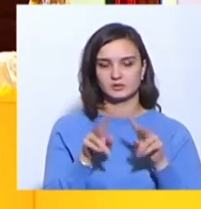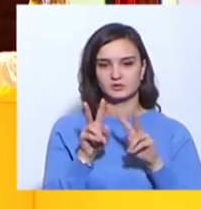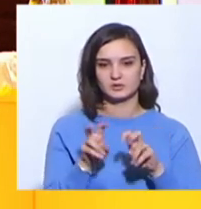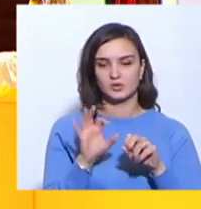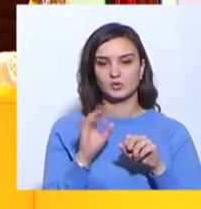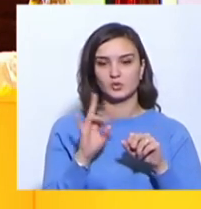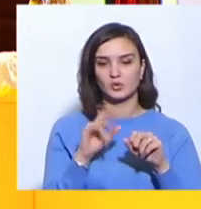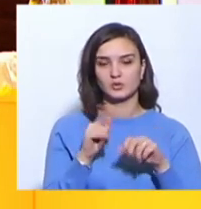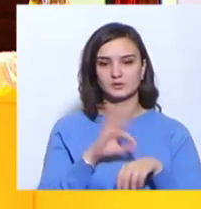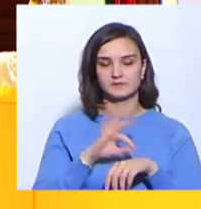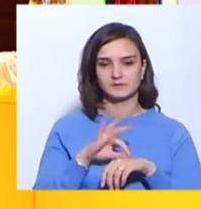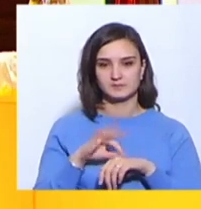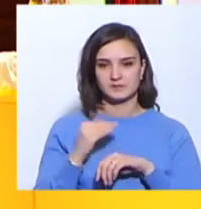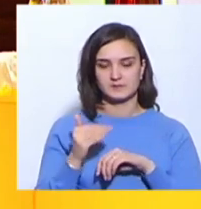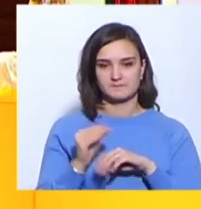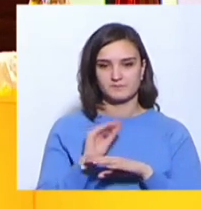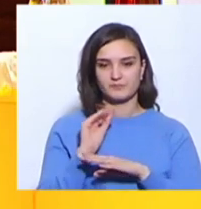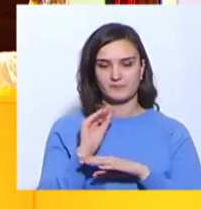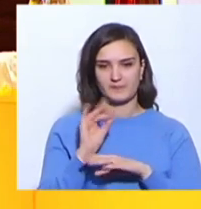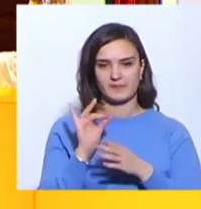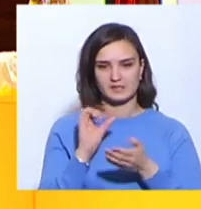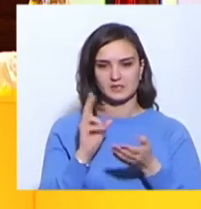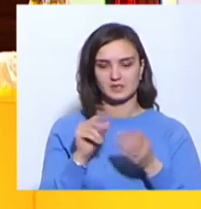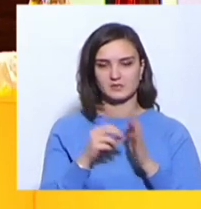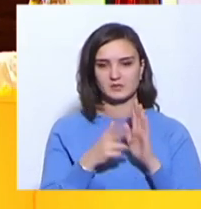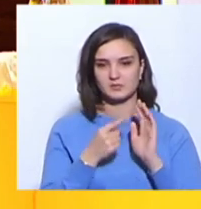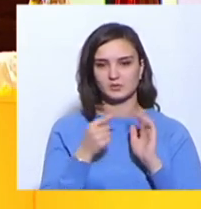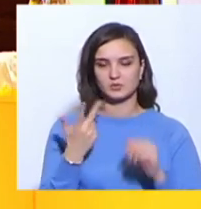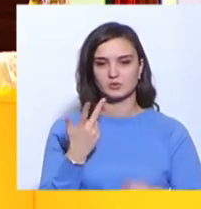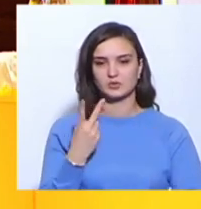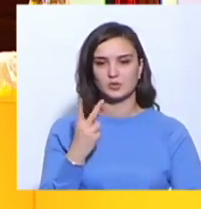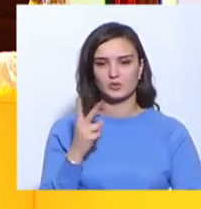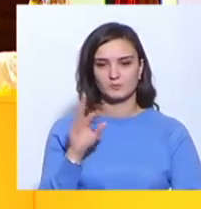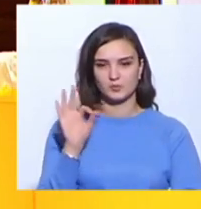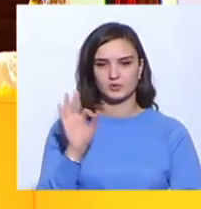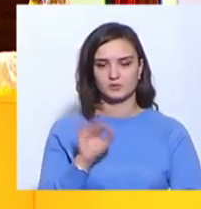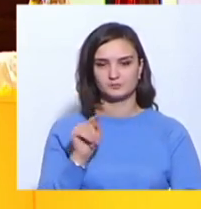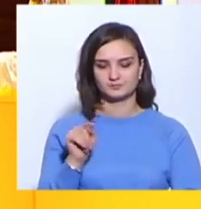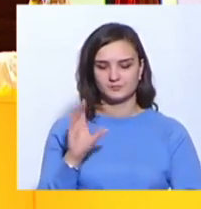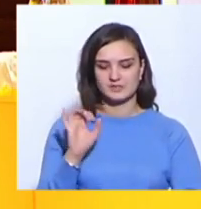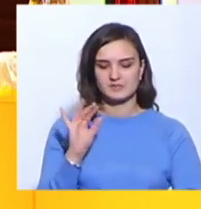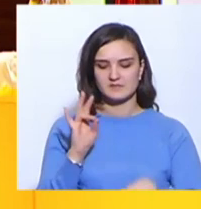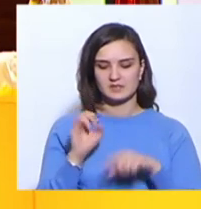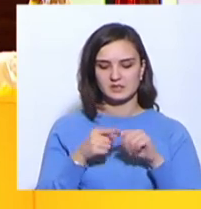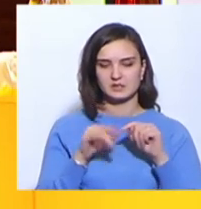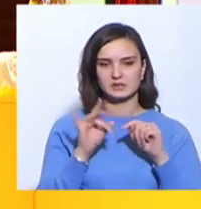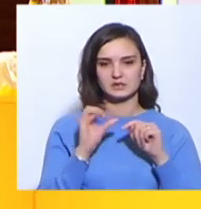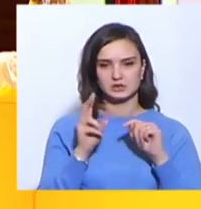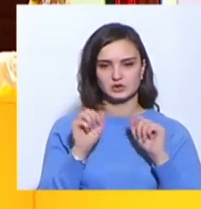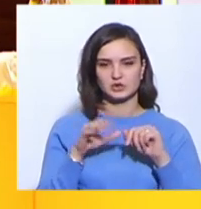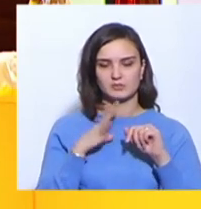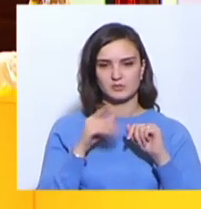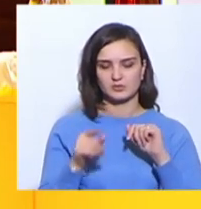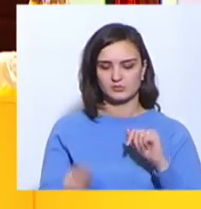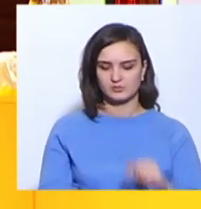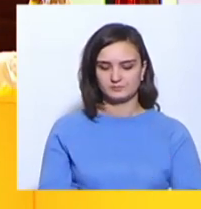როგორც ონკოლოგიური დაავადებების რდის წინაპირობა. 18-დან 22%-ამდე კოლორექტალური სიმსივნეების რისკი შეიძლება იყოს მის